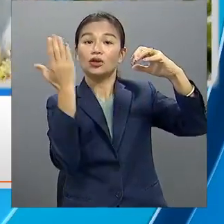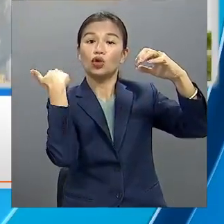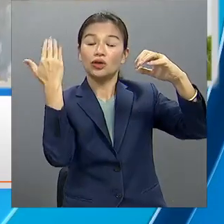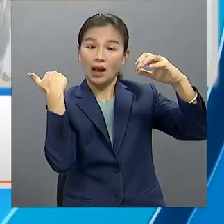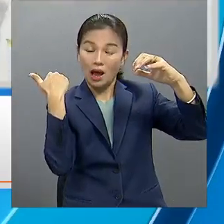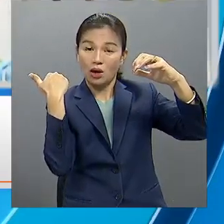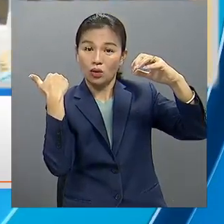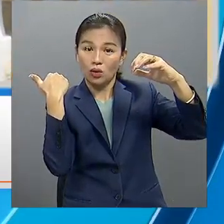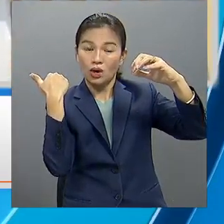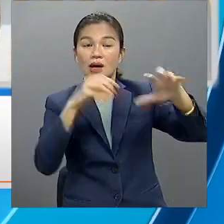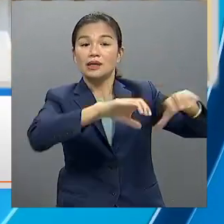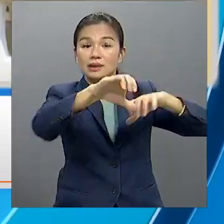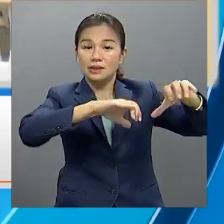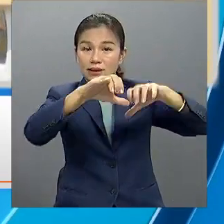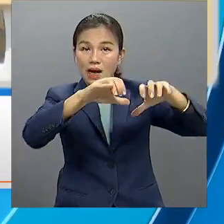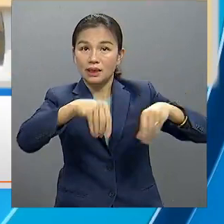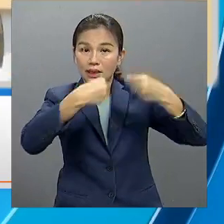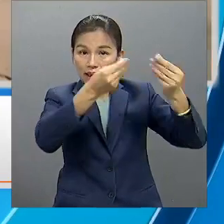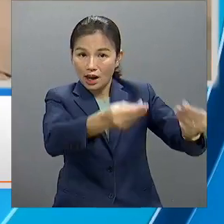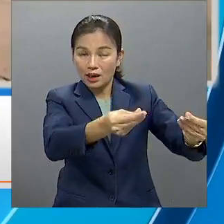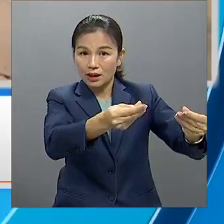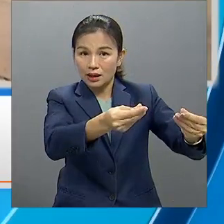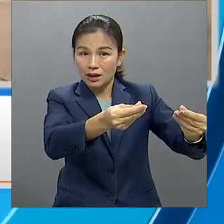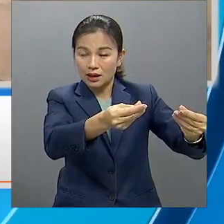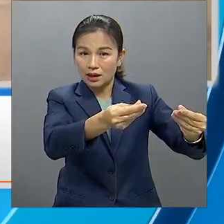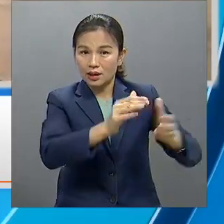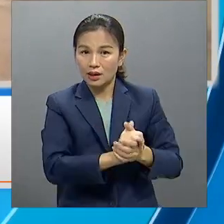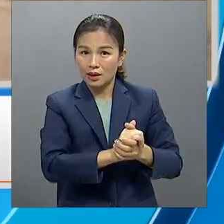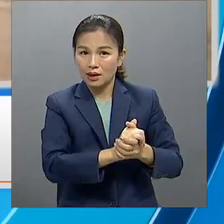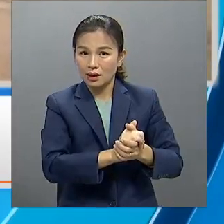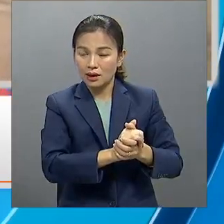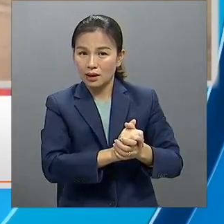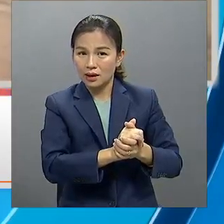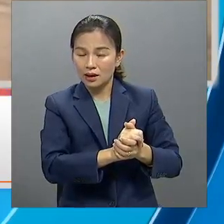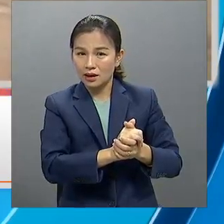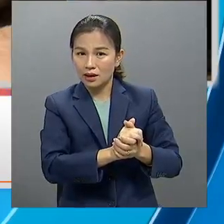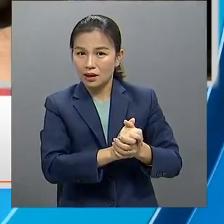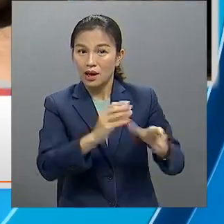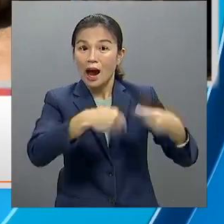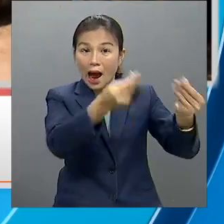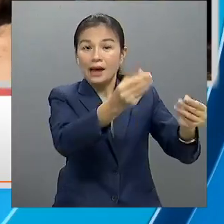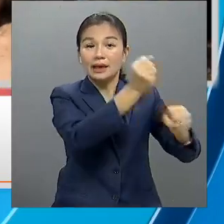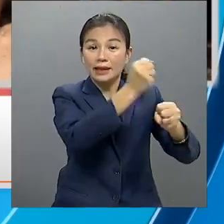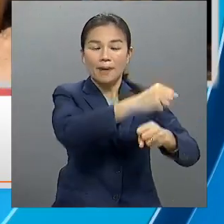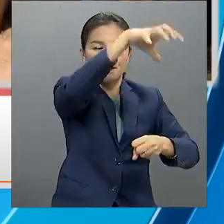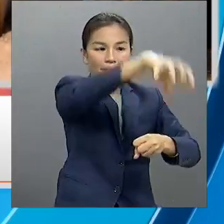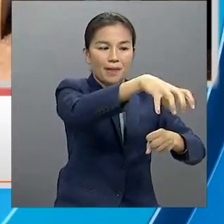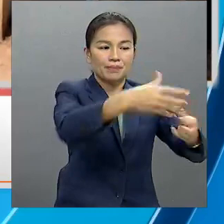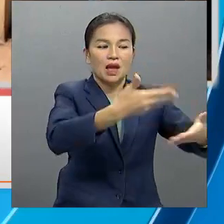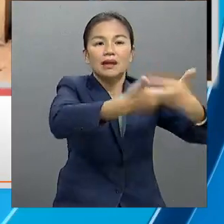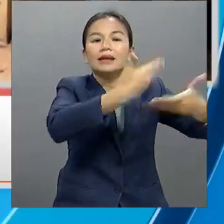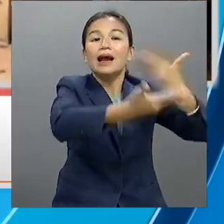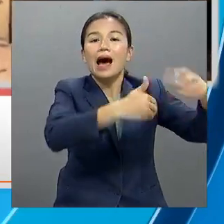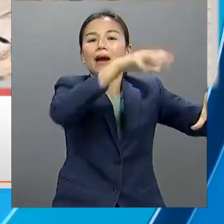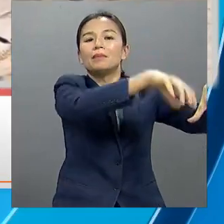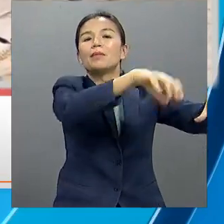ดให้ท่านจัดทำเป็นตลาดทีนี้ก็ในเรื่องสาธารณะสมัยก่อนก็อาจจะ